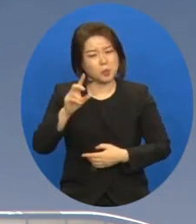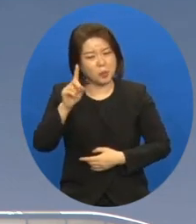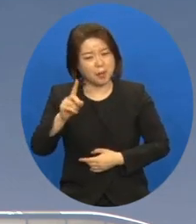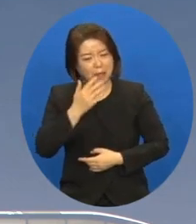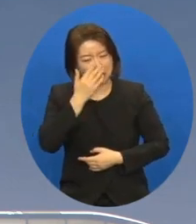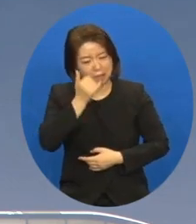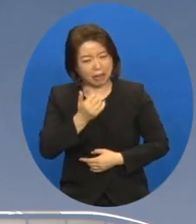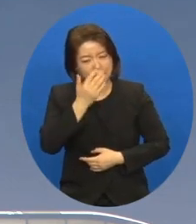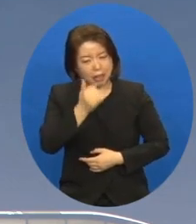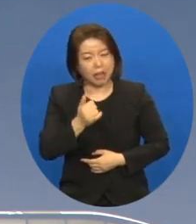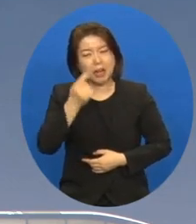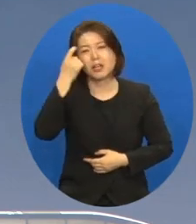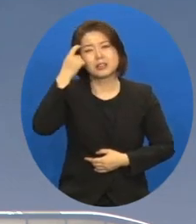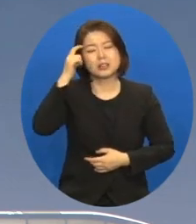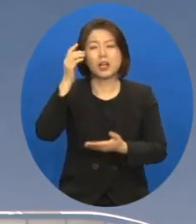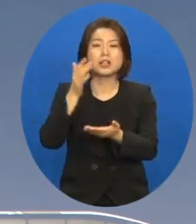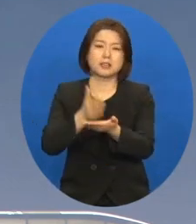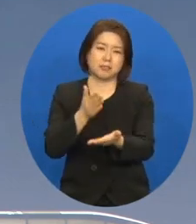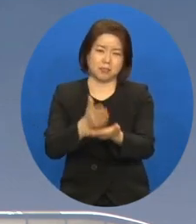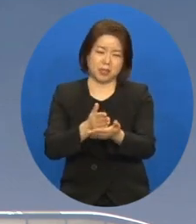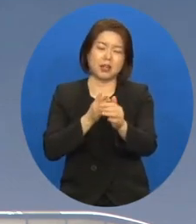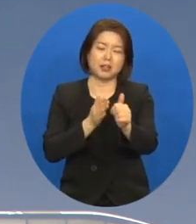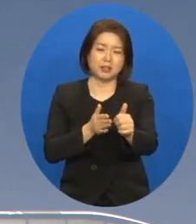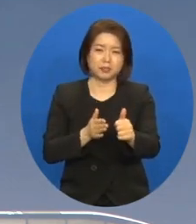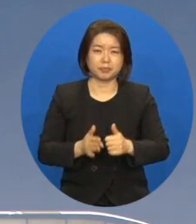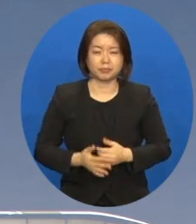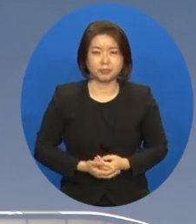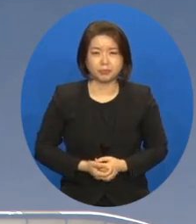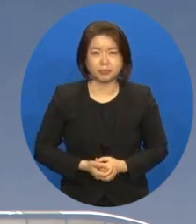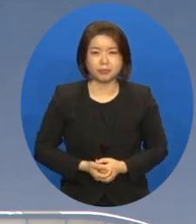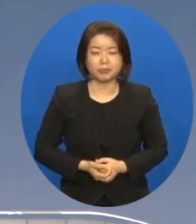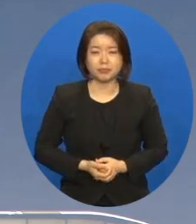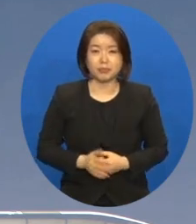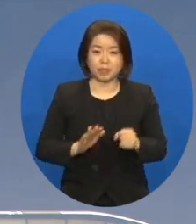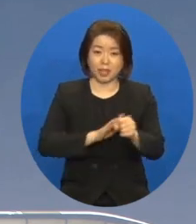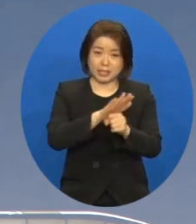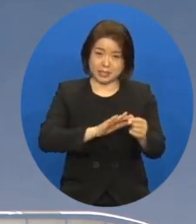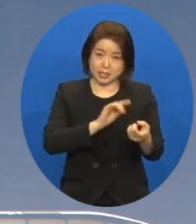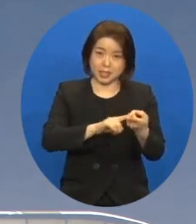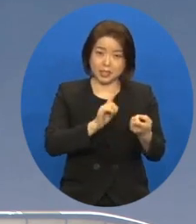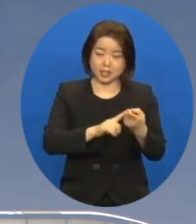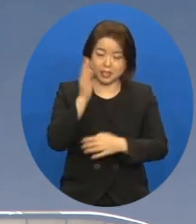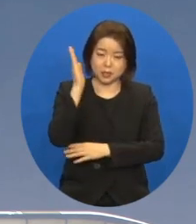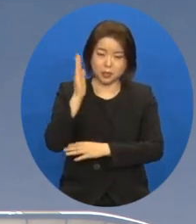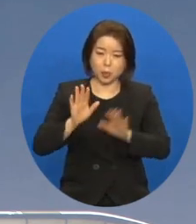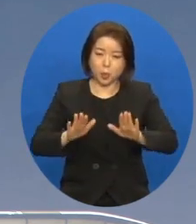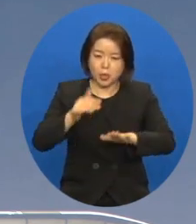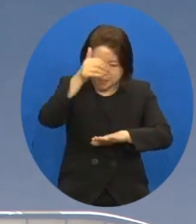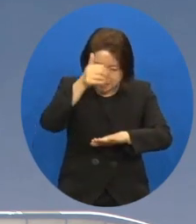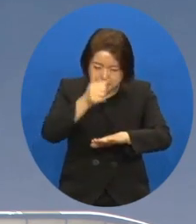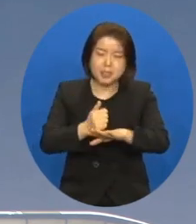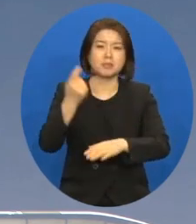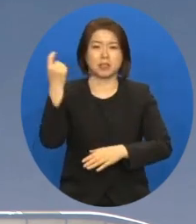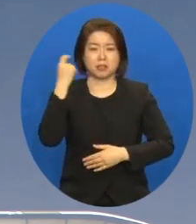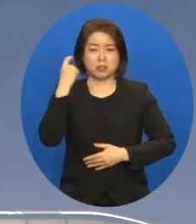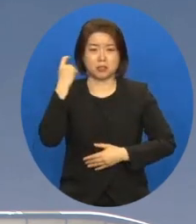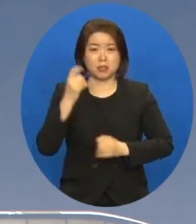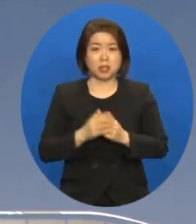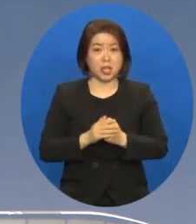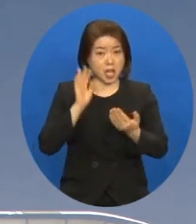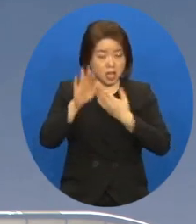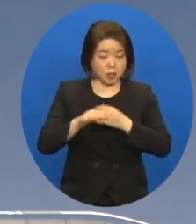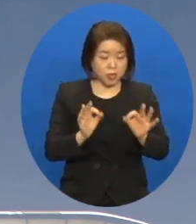설교 듣는다 이렇게 생각하지 말게 되기를 바랍니다. 사랑에 대한 설교 이제 마지막 듣는 거예요.